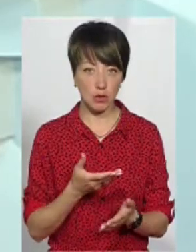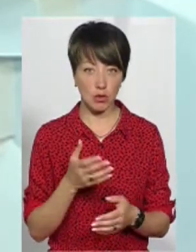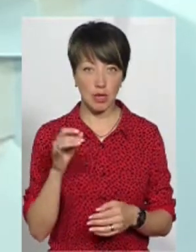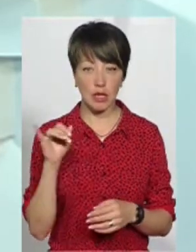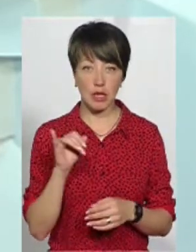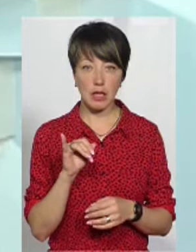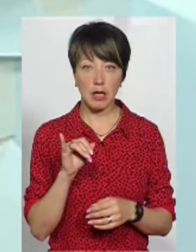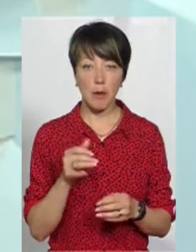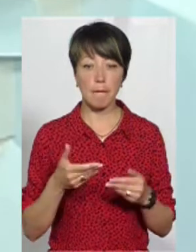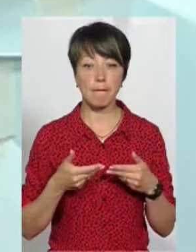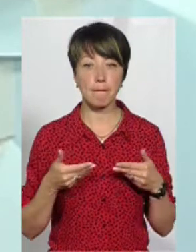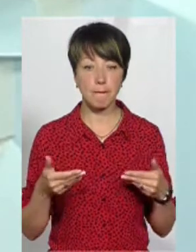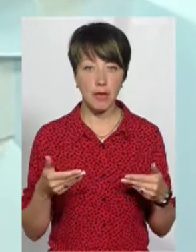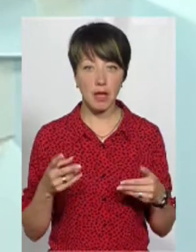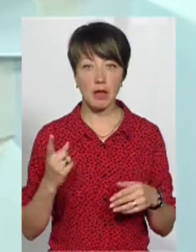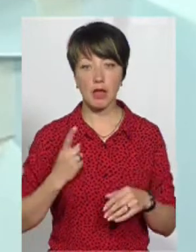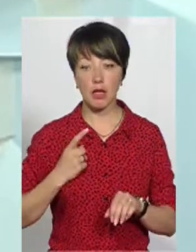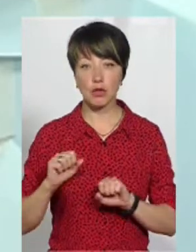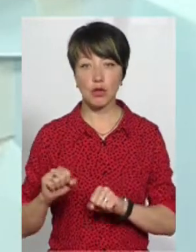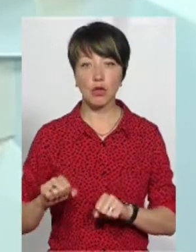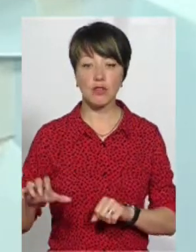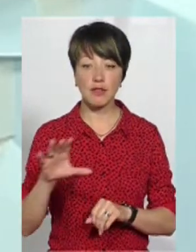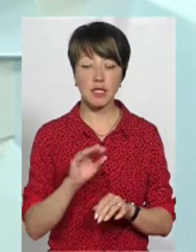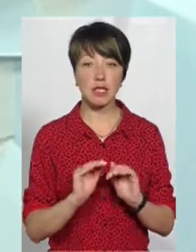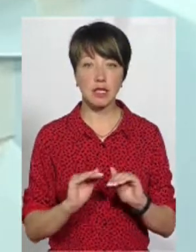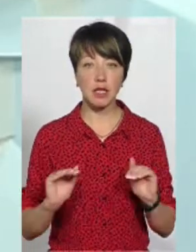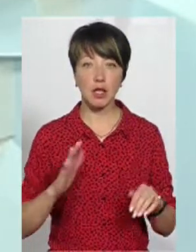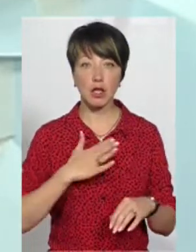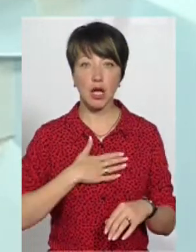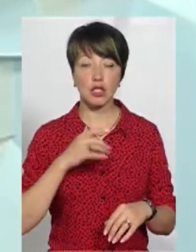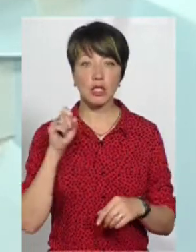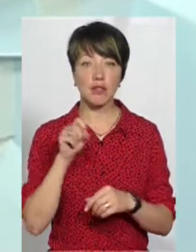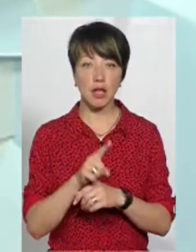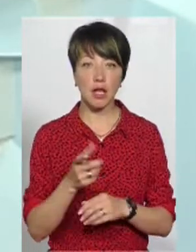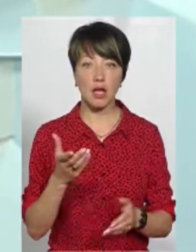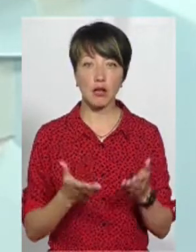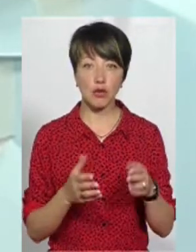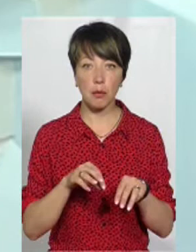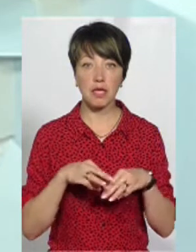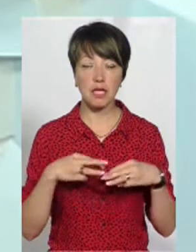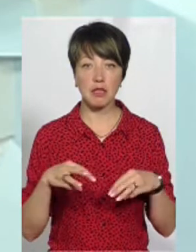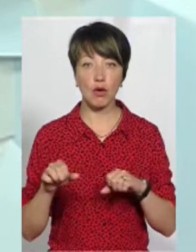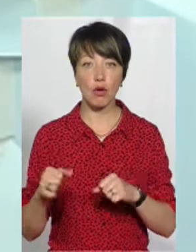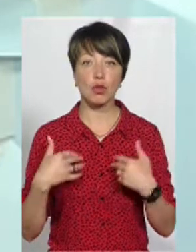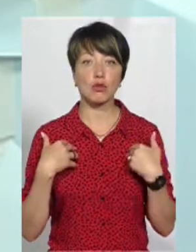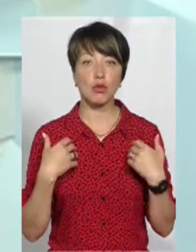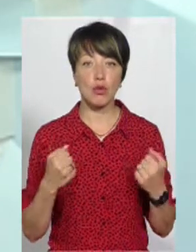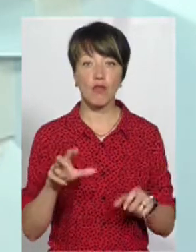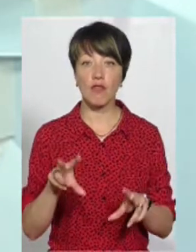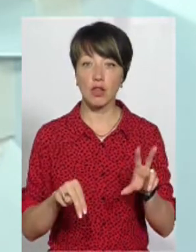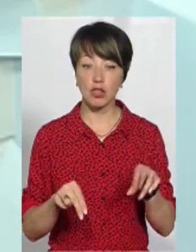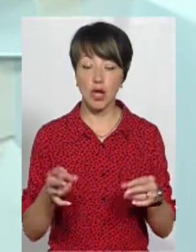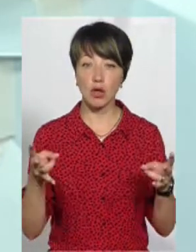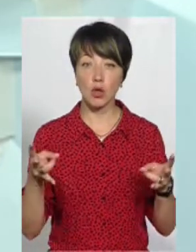І ми стоїмо на сторожі блага всіх дітей, і наше завдання, якщо Міністерство охорони здоров'я